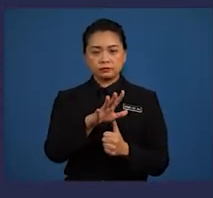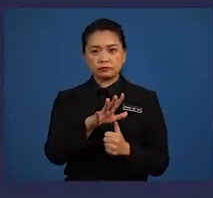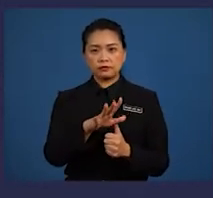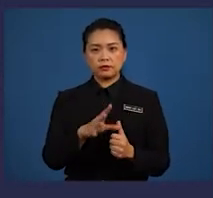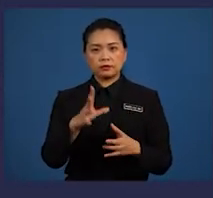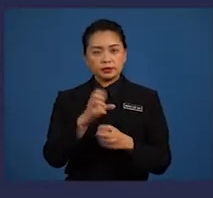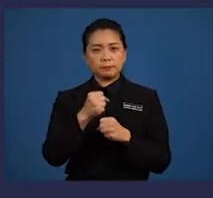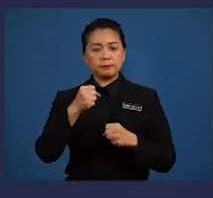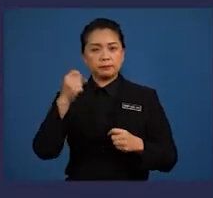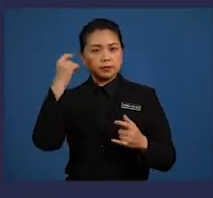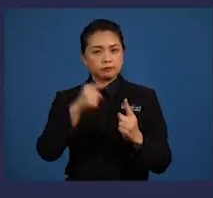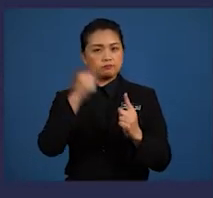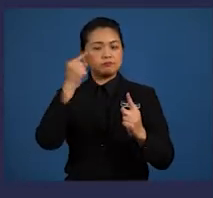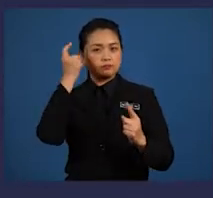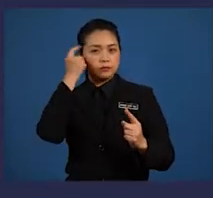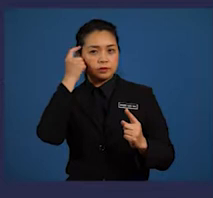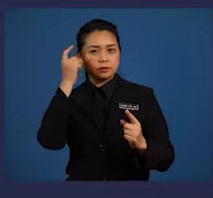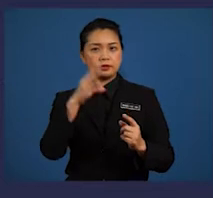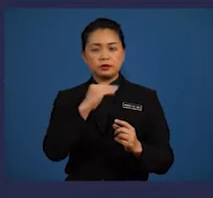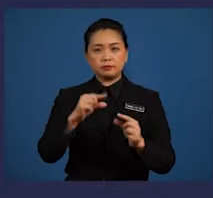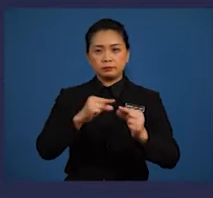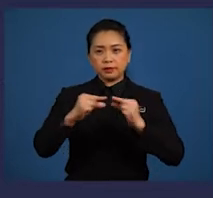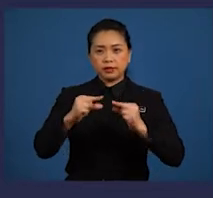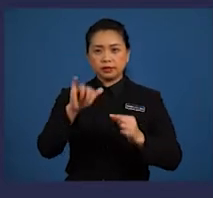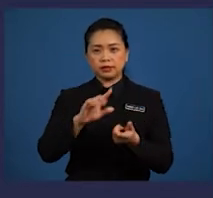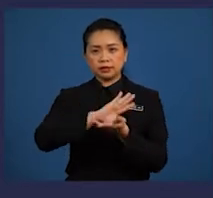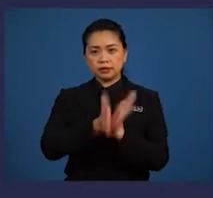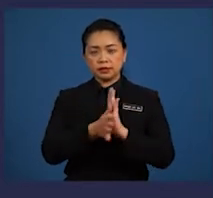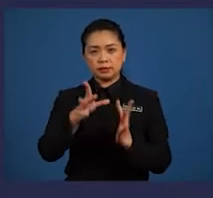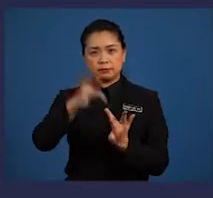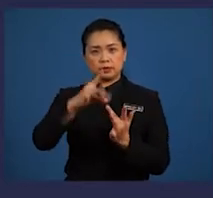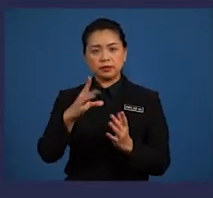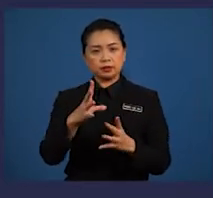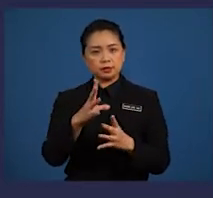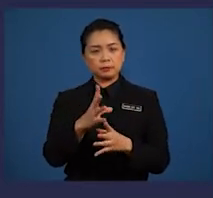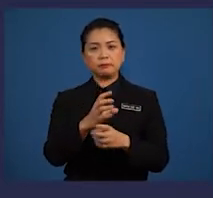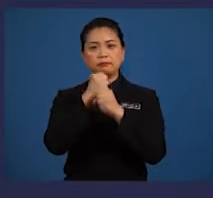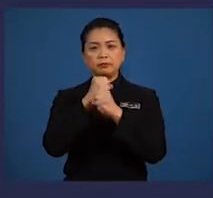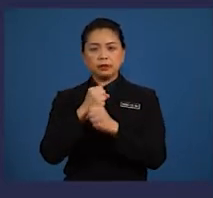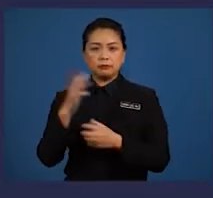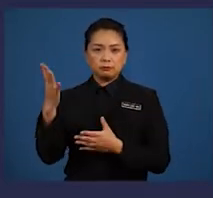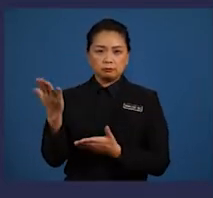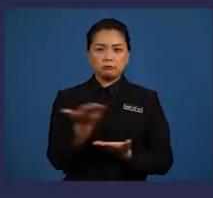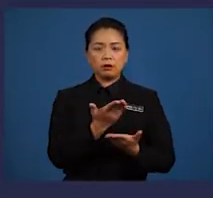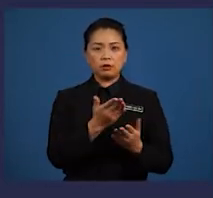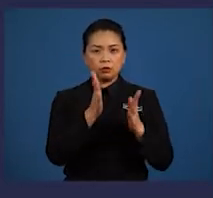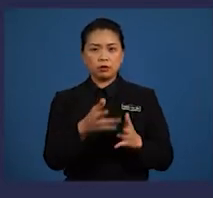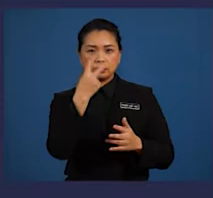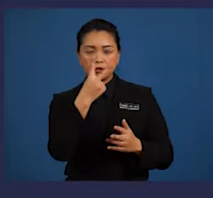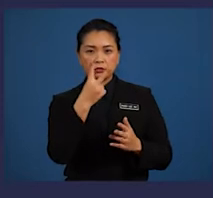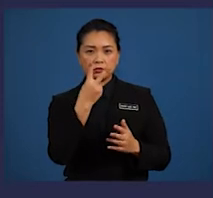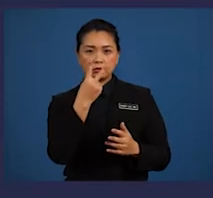merangsang pemikiran pergerakan yang menjadi pilihan dapat membawa audiens untuk menghayati